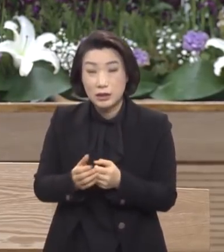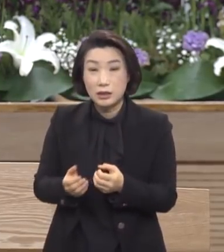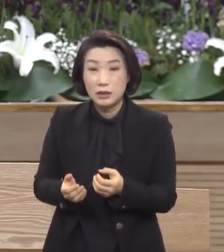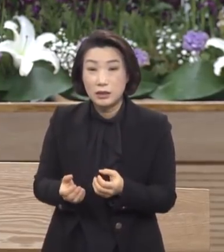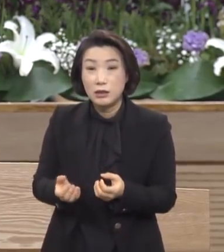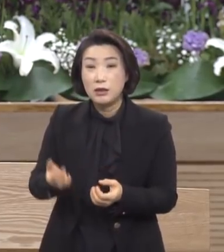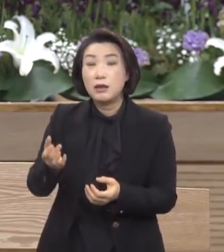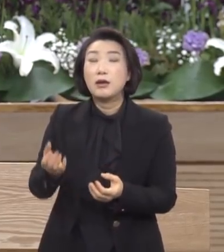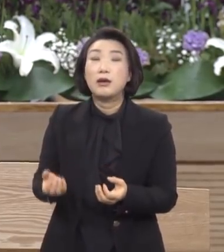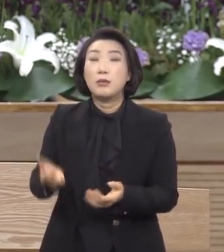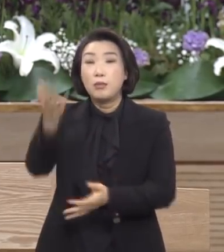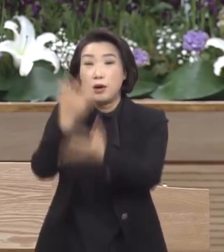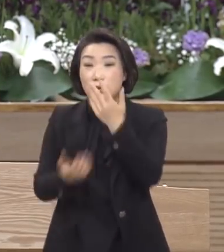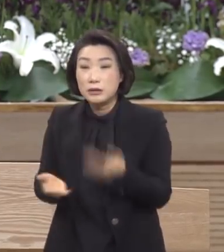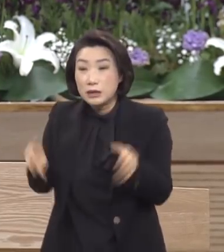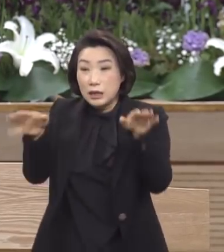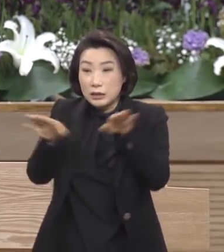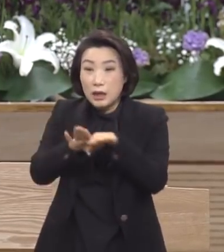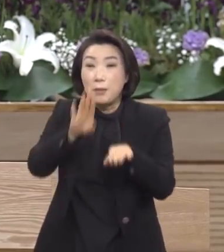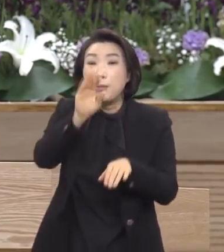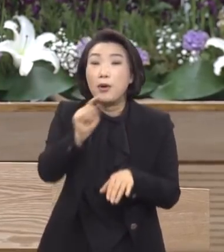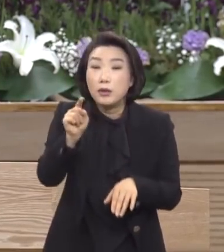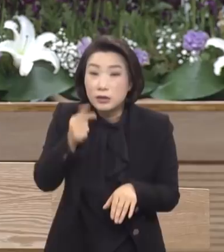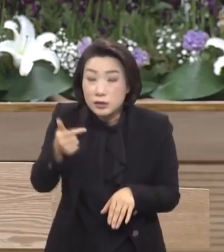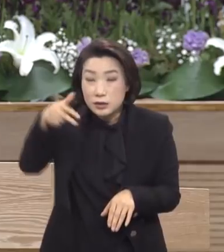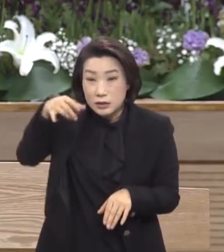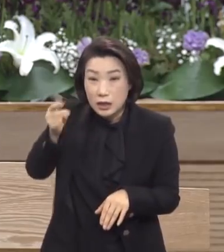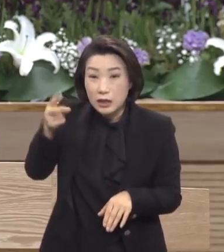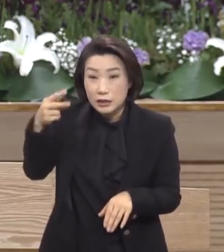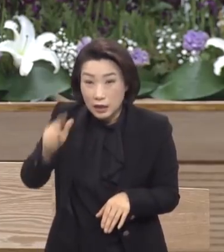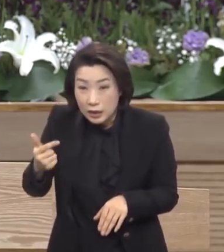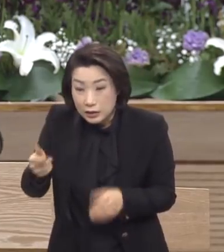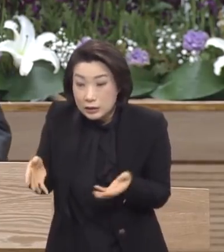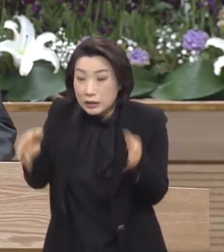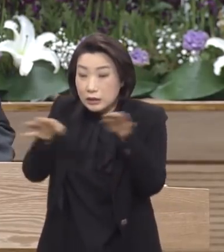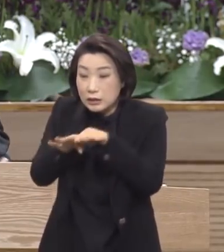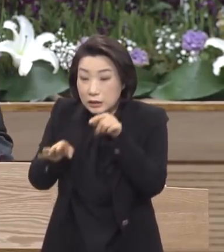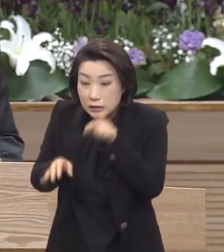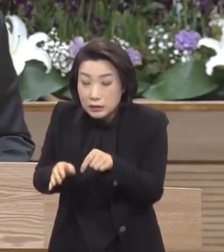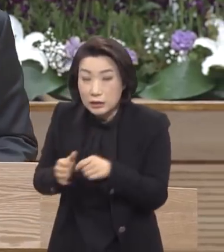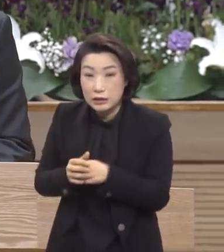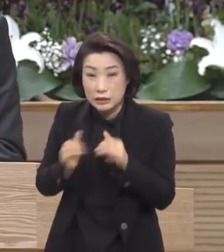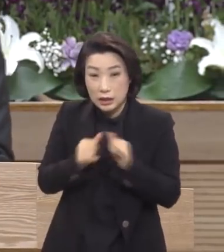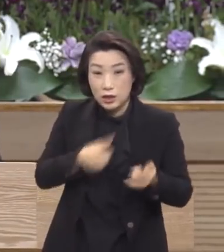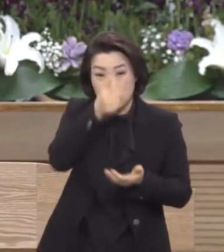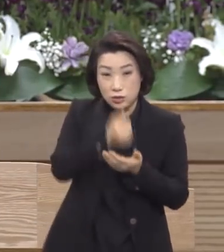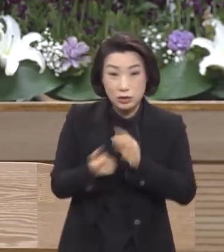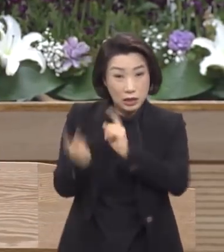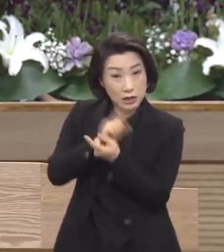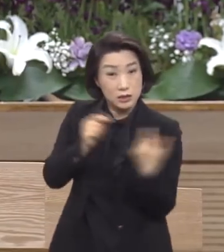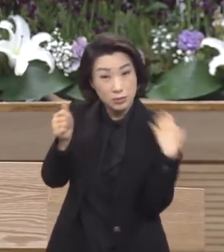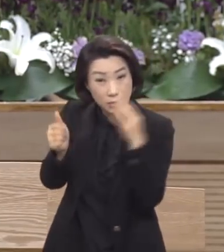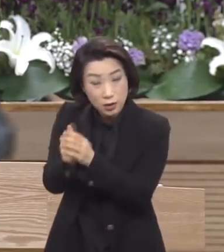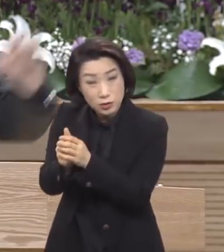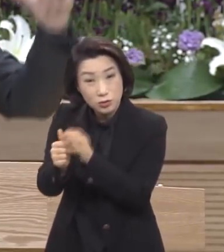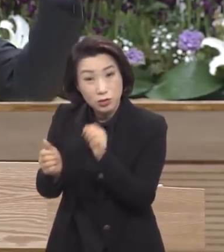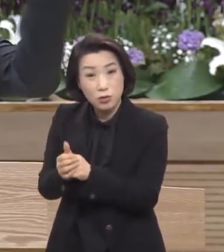번제단 앞에서 인간의 죄를 짊어지고 죽어 구약의 이스라엘을